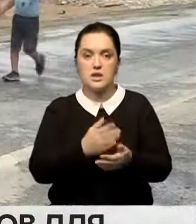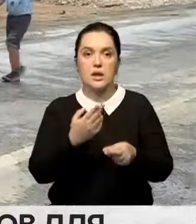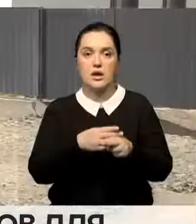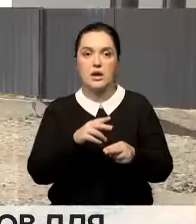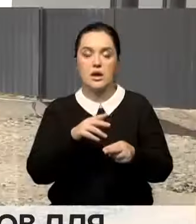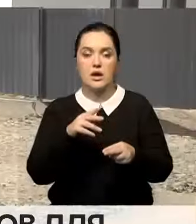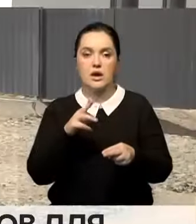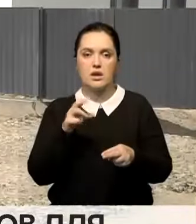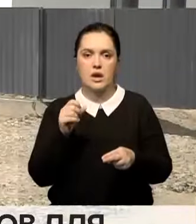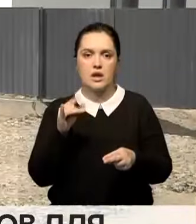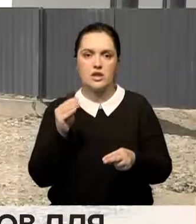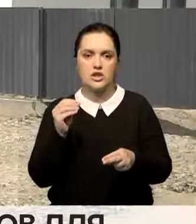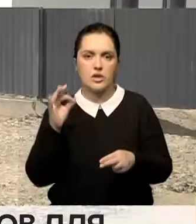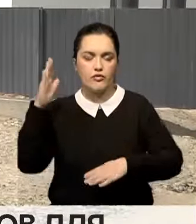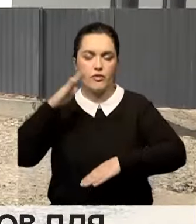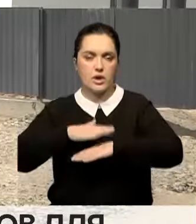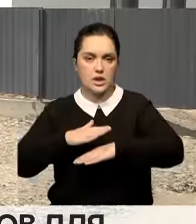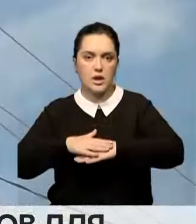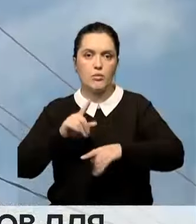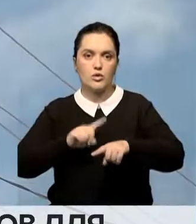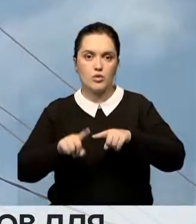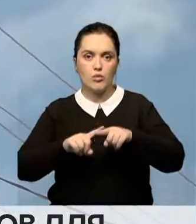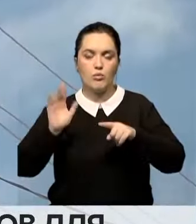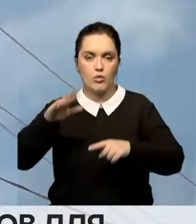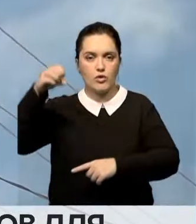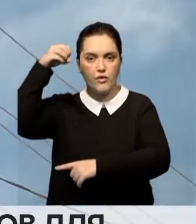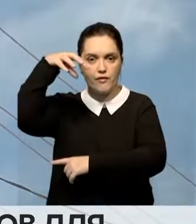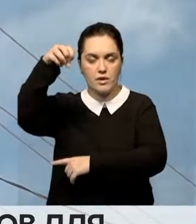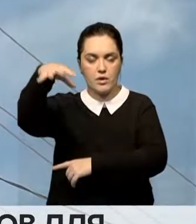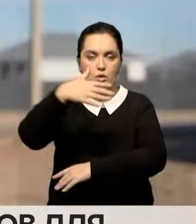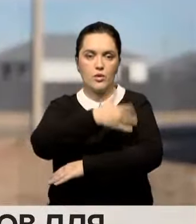жумабека каражанова в скором времени проведут уличное